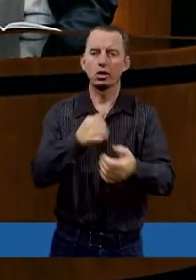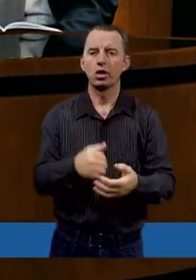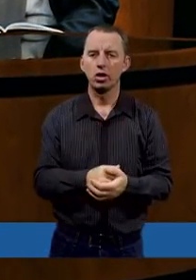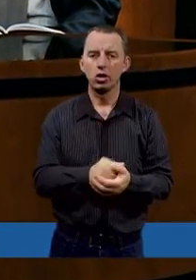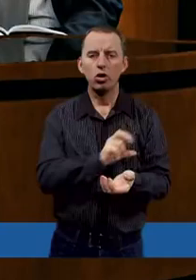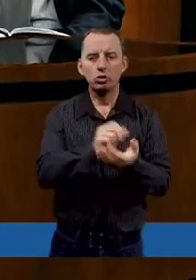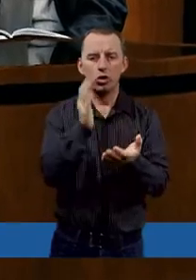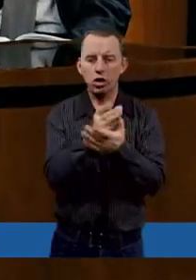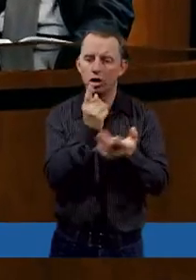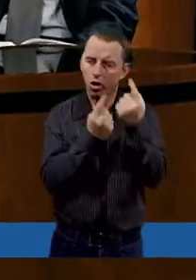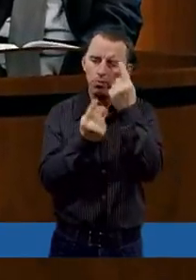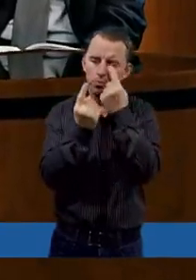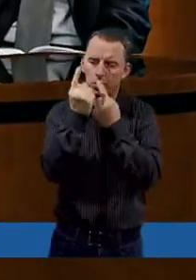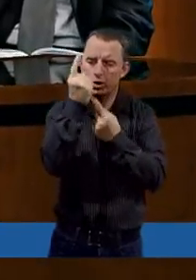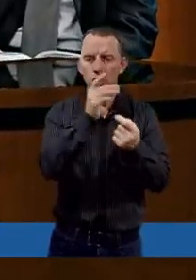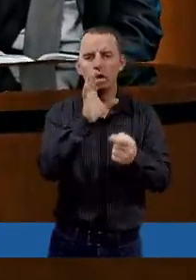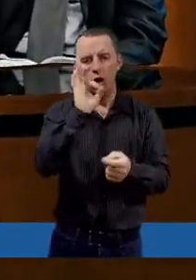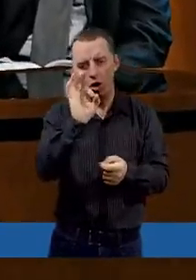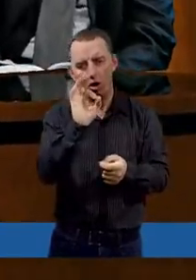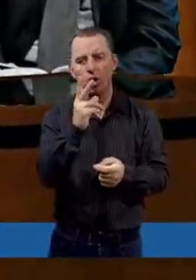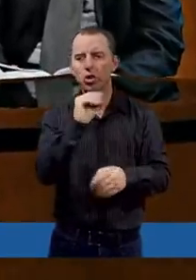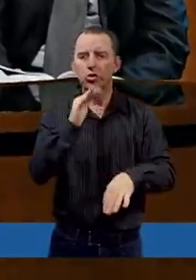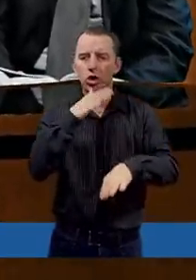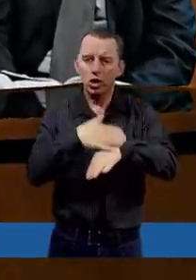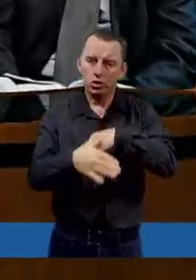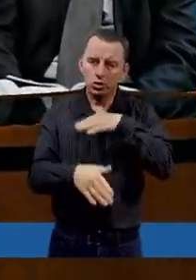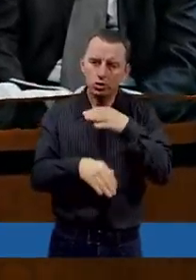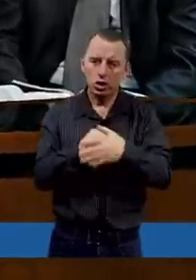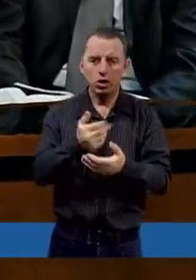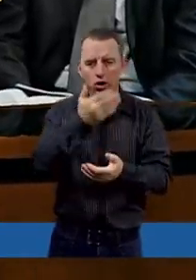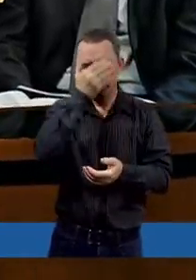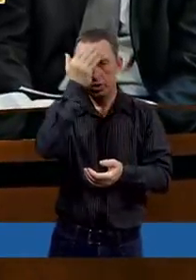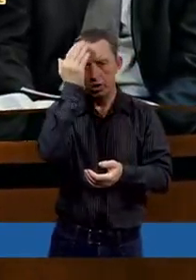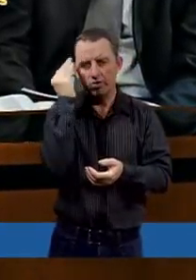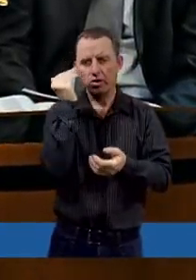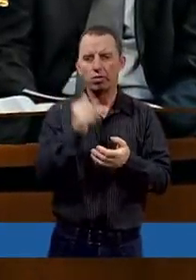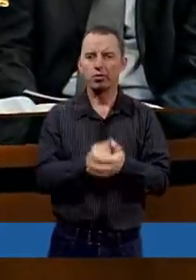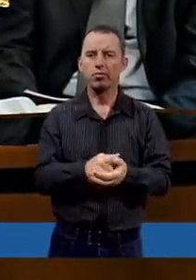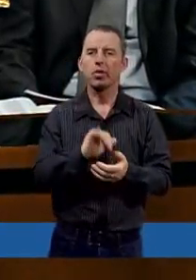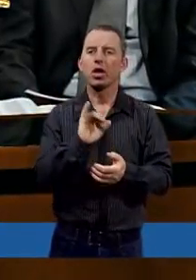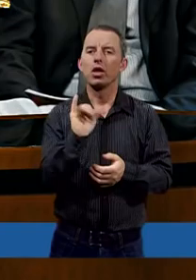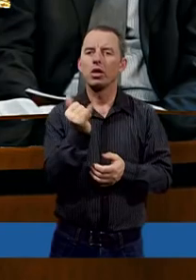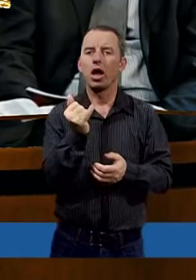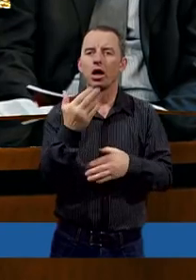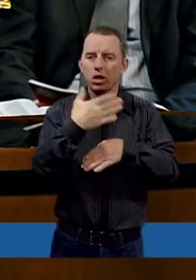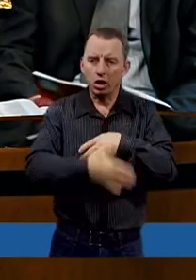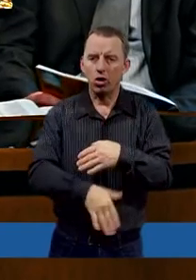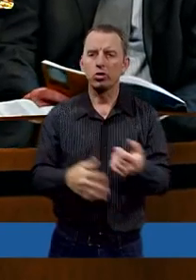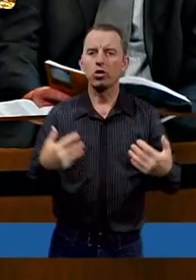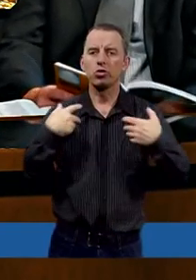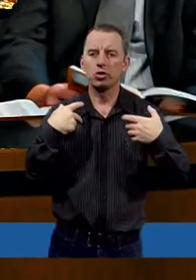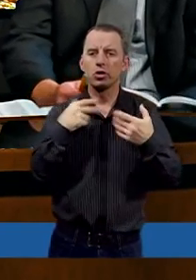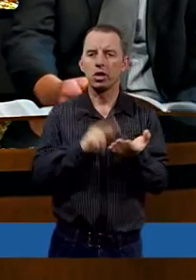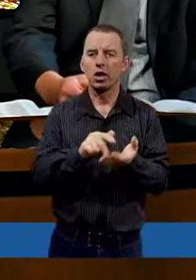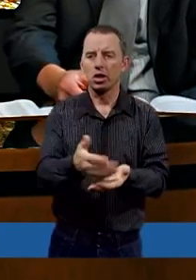Czy tylko myśleć o nieszczęściach i, nie wiem, zakończyć życie może na tej